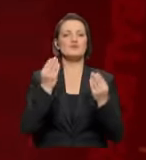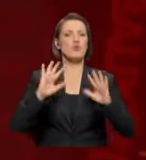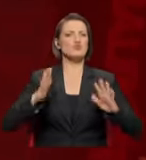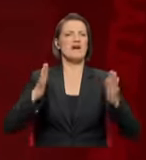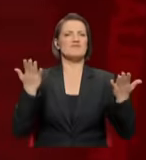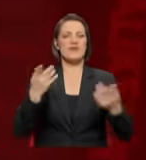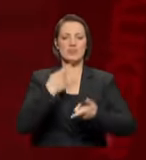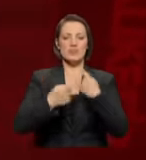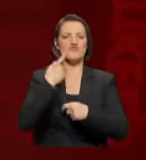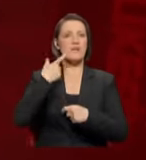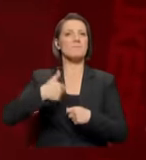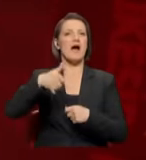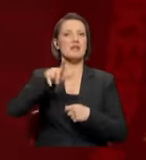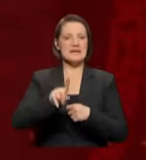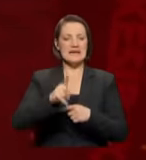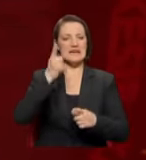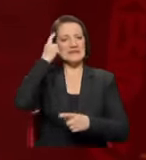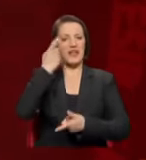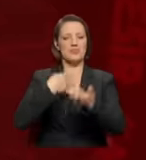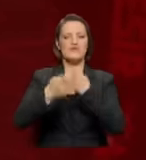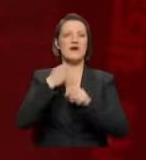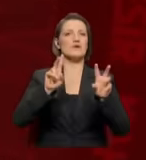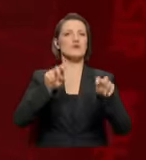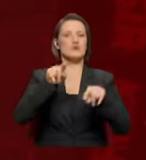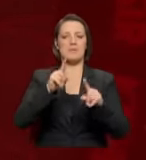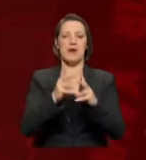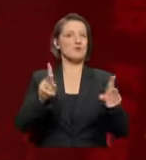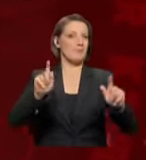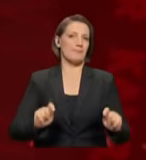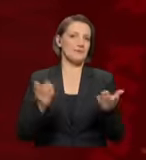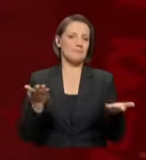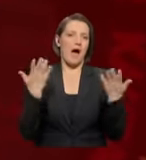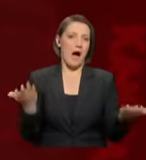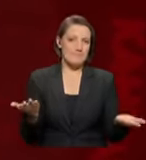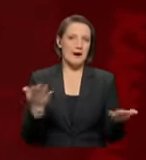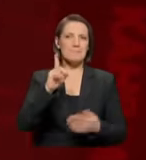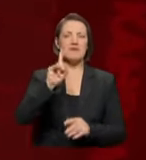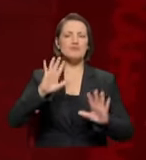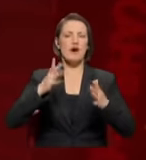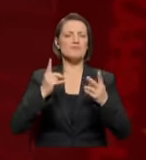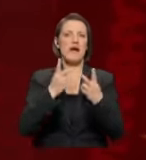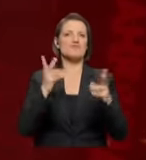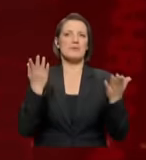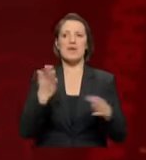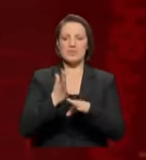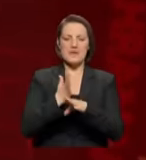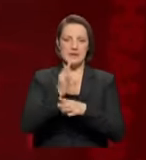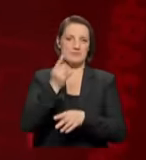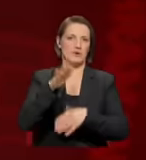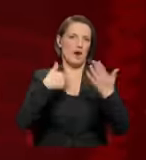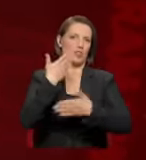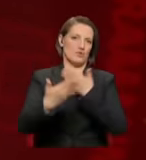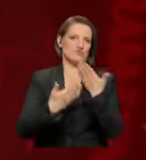tuhaf. Ticaret Bakanlığı İsrail'le ticaret konusunda bir açıklama yaptı. Ama bir tuhaf açıklamaydı, nedenini